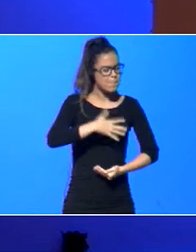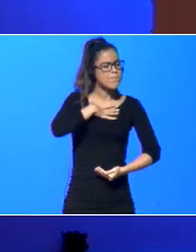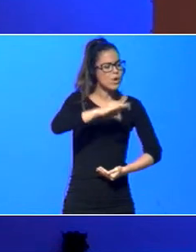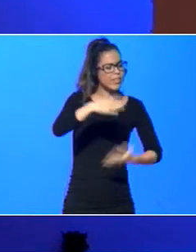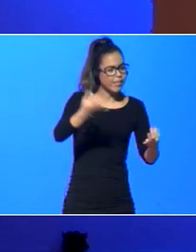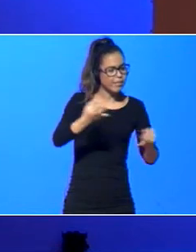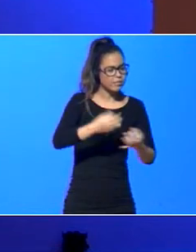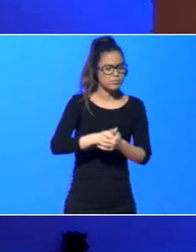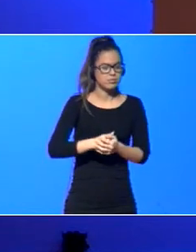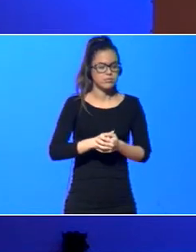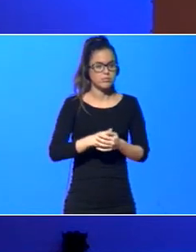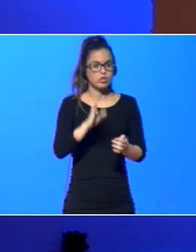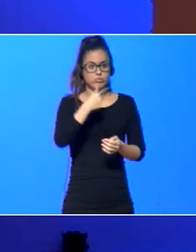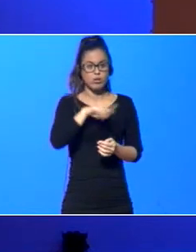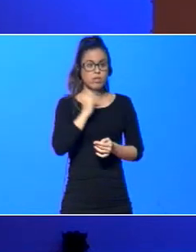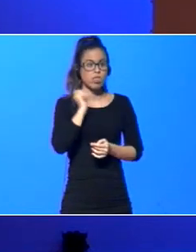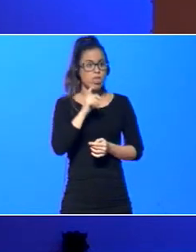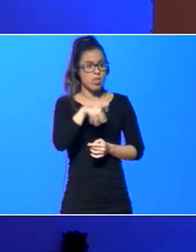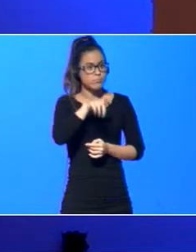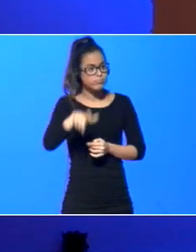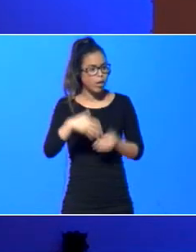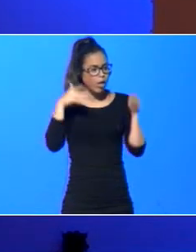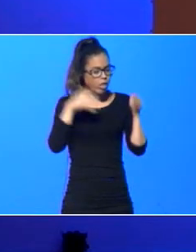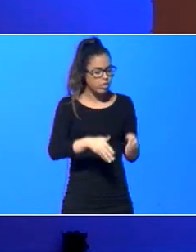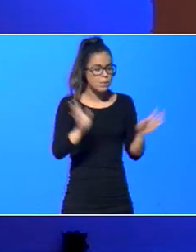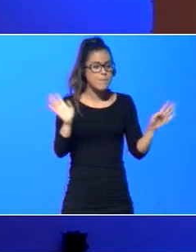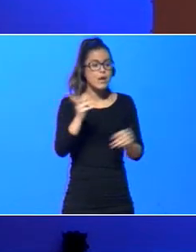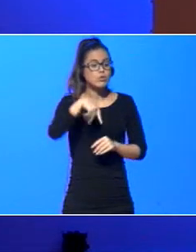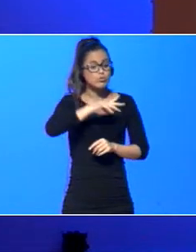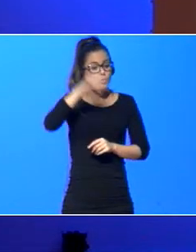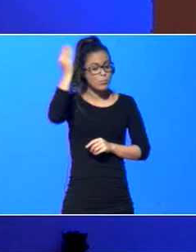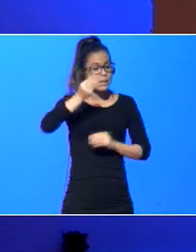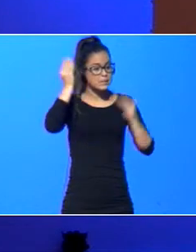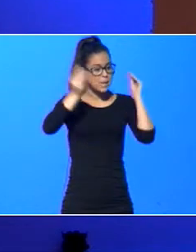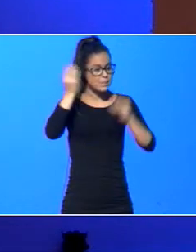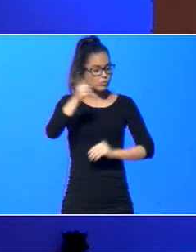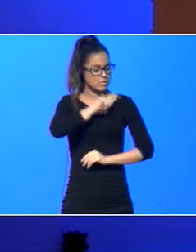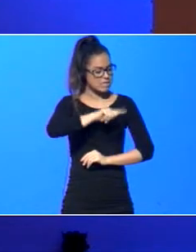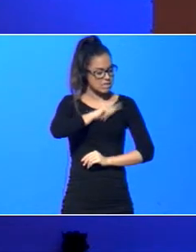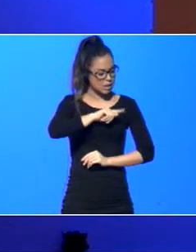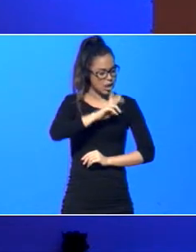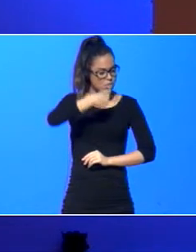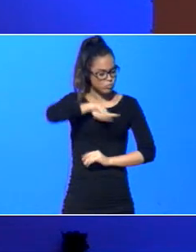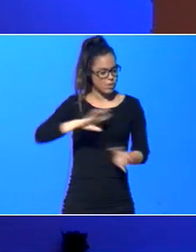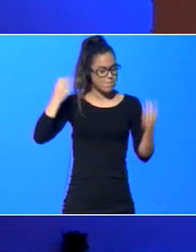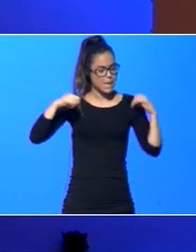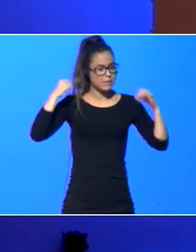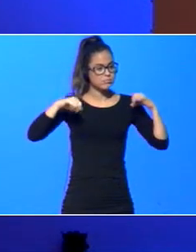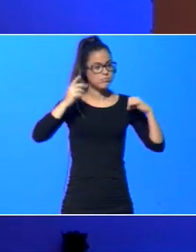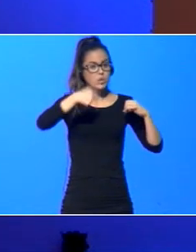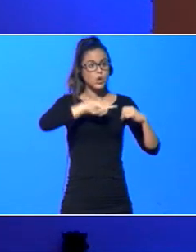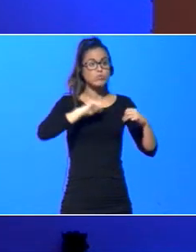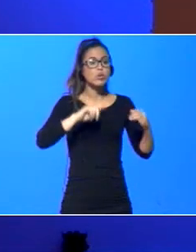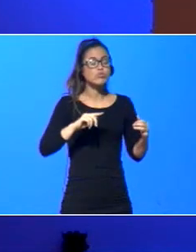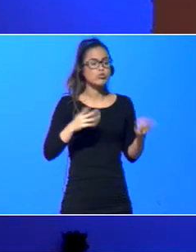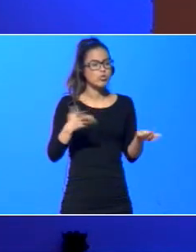Ez dugu bakarrik euretaz hitz egin behar, baina beti gure pentsamentuan, gure sentimentuetan eta gure praktiketan ondo jasota